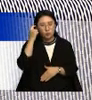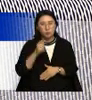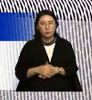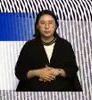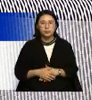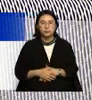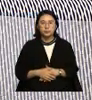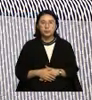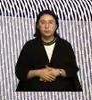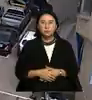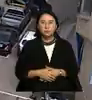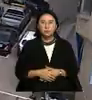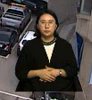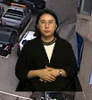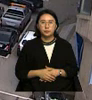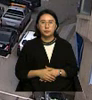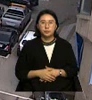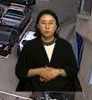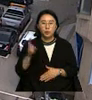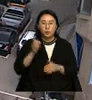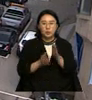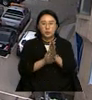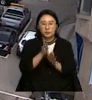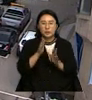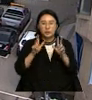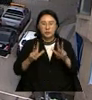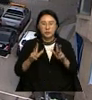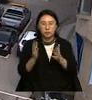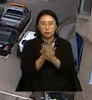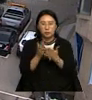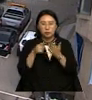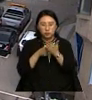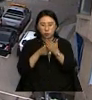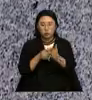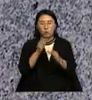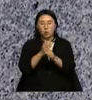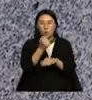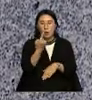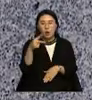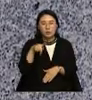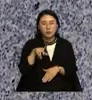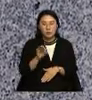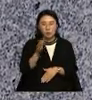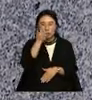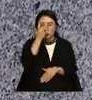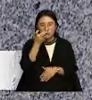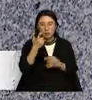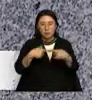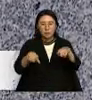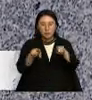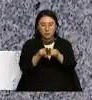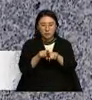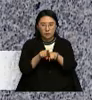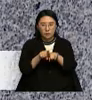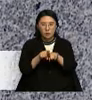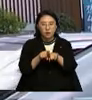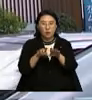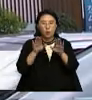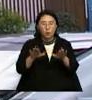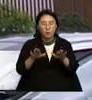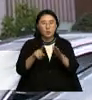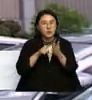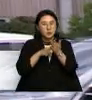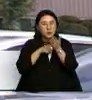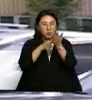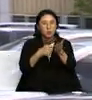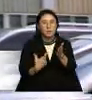않겠나라는 의견도 가지고 있는 것 같아요. 고양시는 현재 분구를 추진 중인 화성, 용인시와 함께 올해 신청해야 속도를 낼